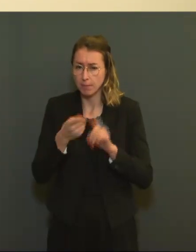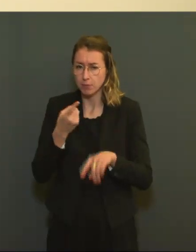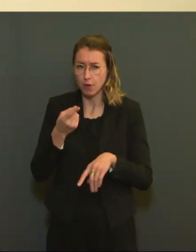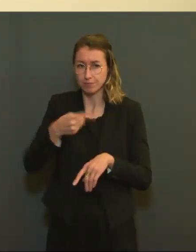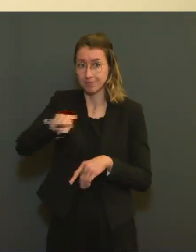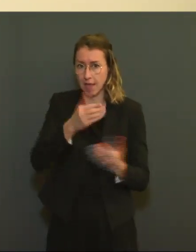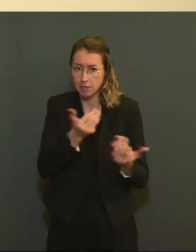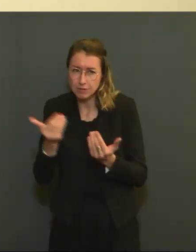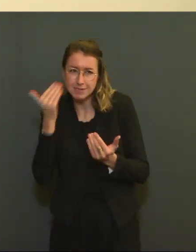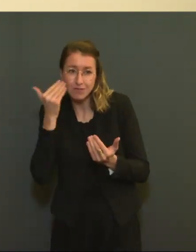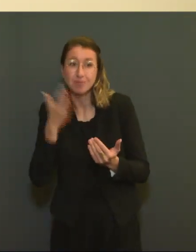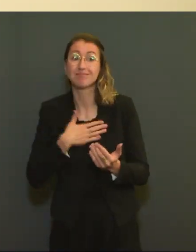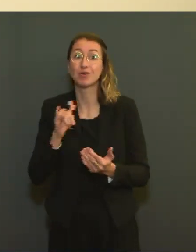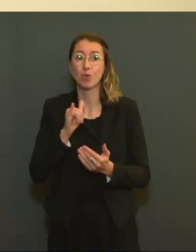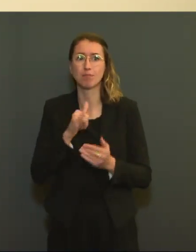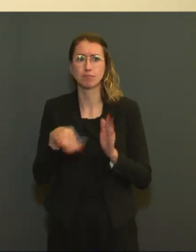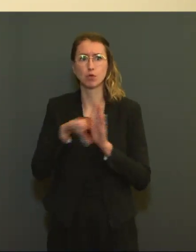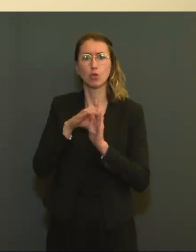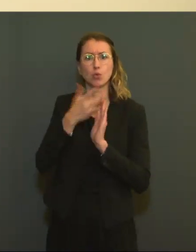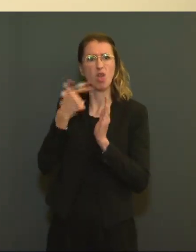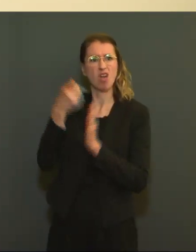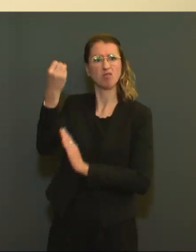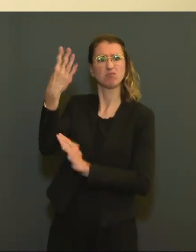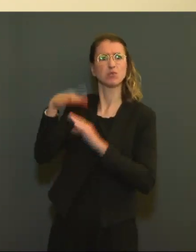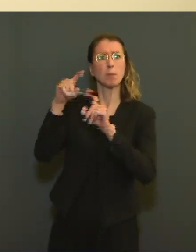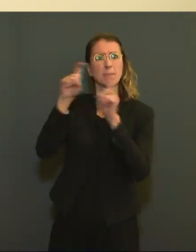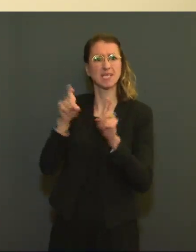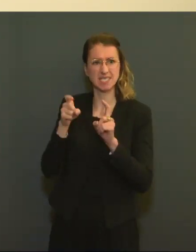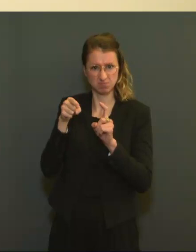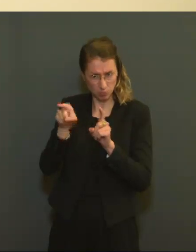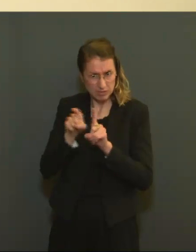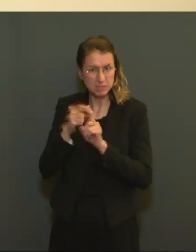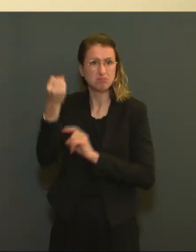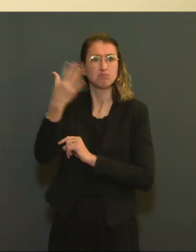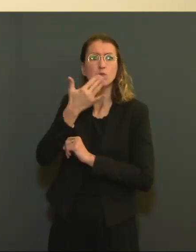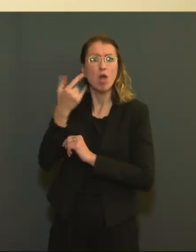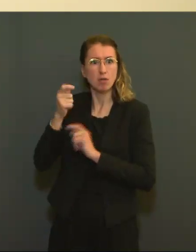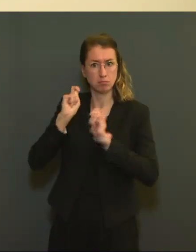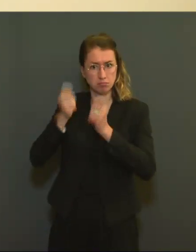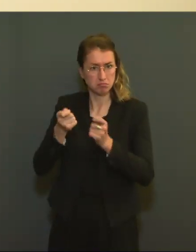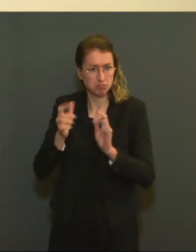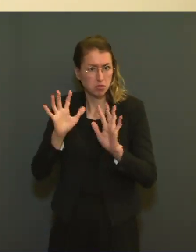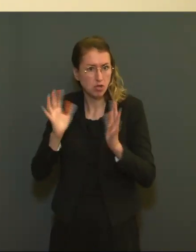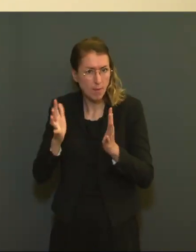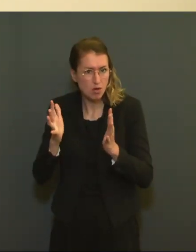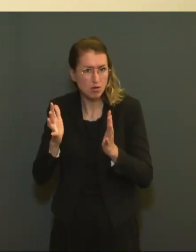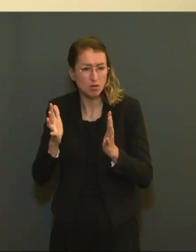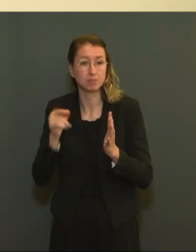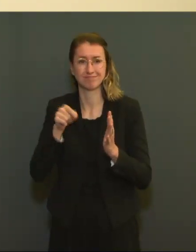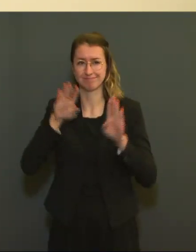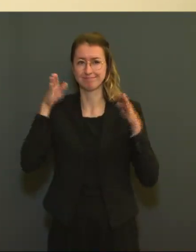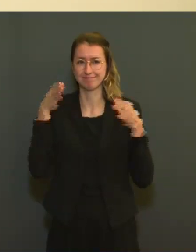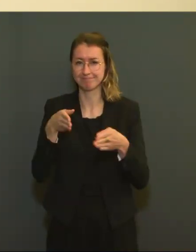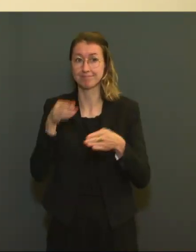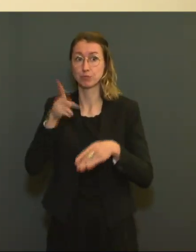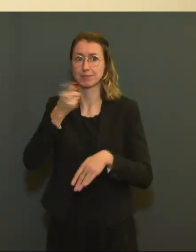code couleur, la signification du rouge, entre autres, et tout spécialement son application à l'Espagne qui a conduit à beaucoup de